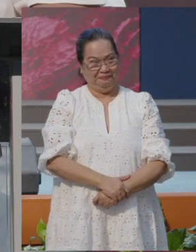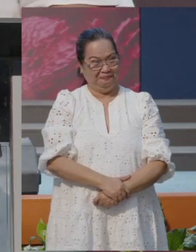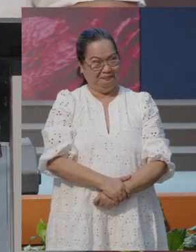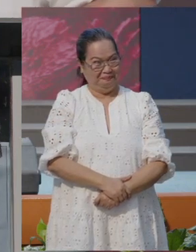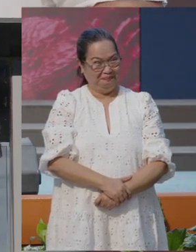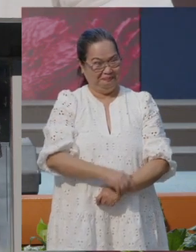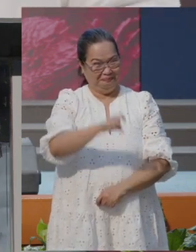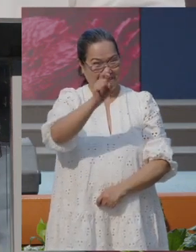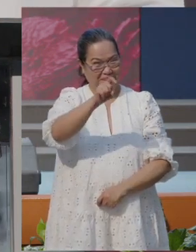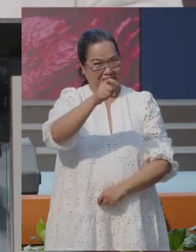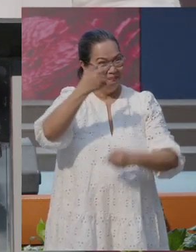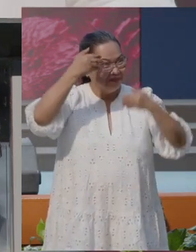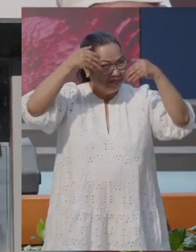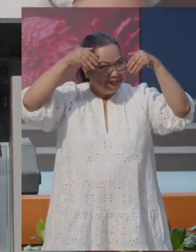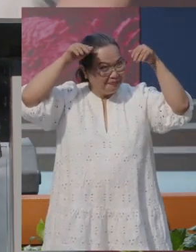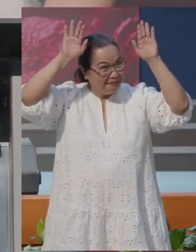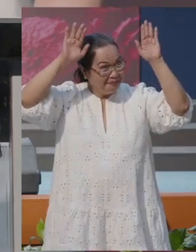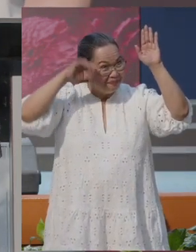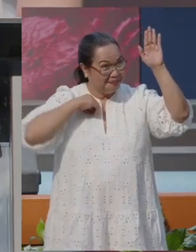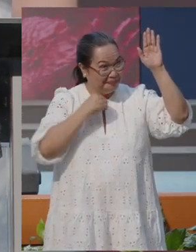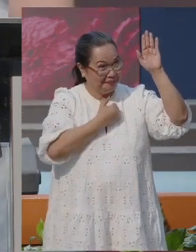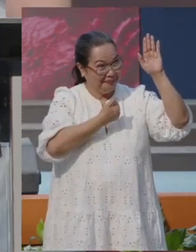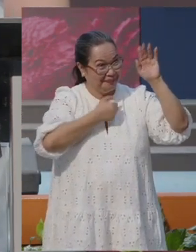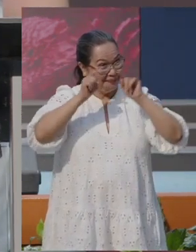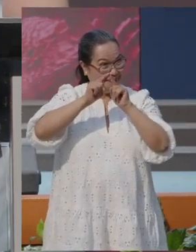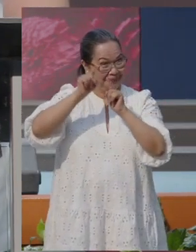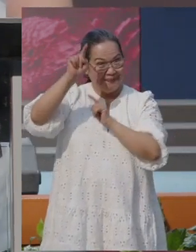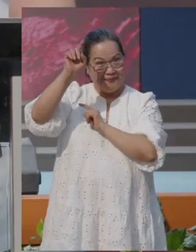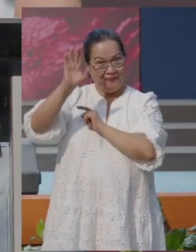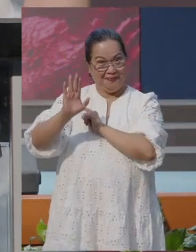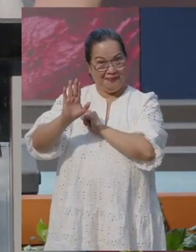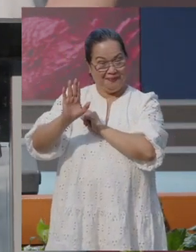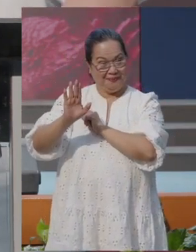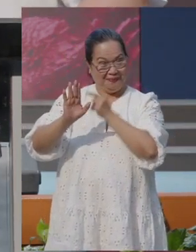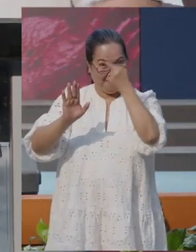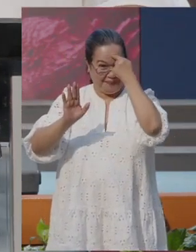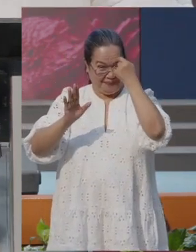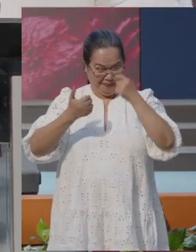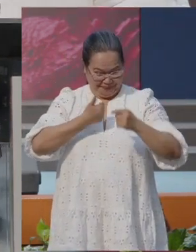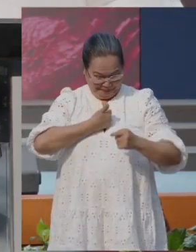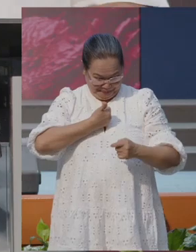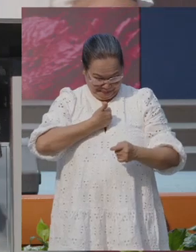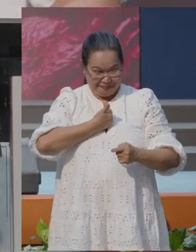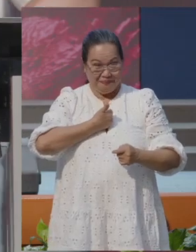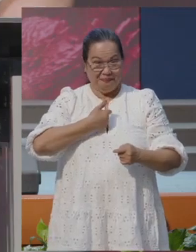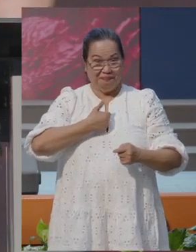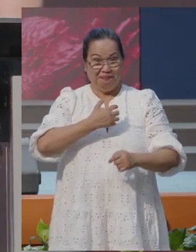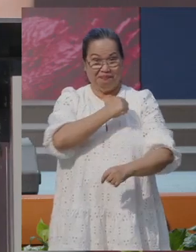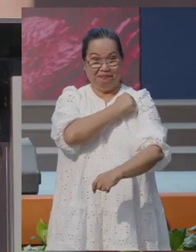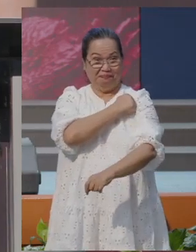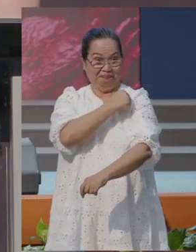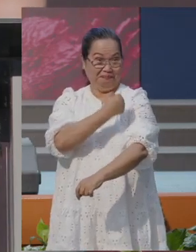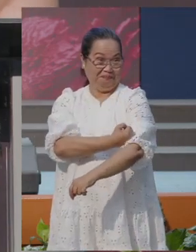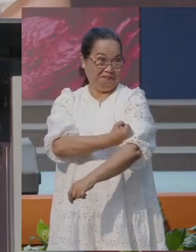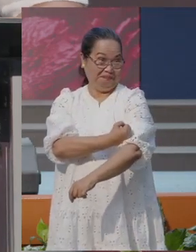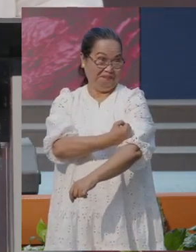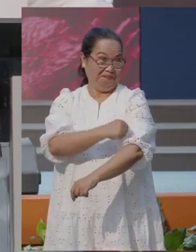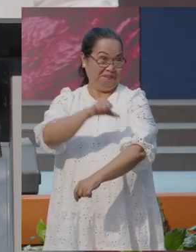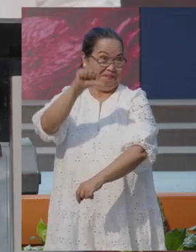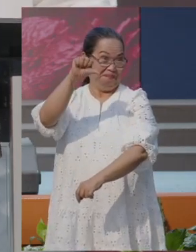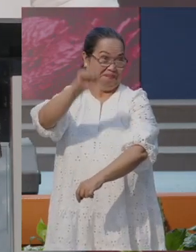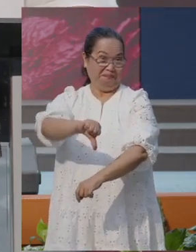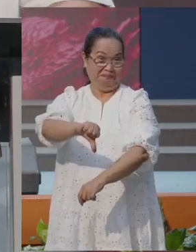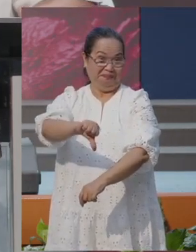Kailangan nating isuko ang ating mga sarili sa Kanya. Kasi sa sarili nating lakas, tayo laging